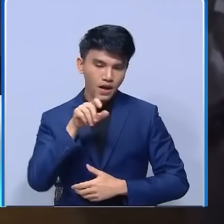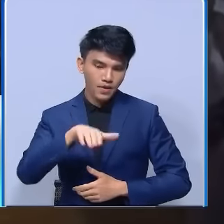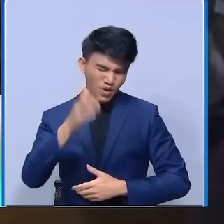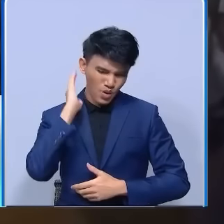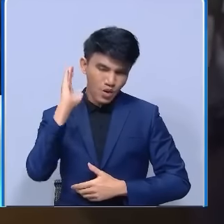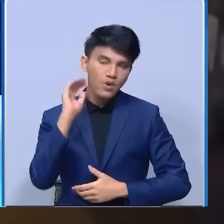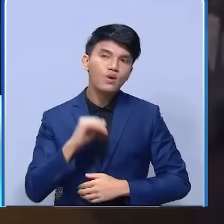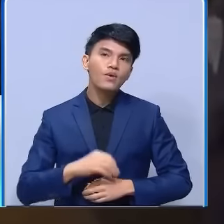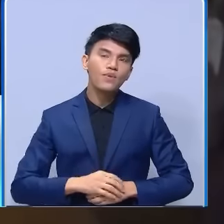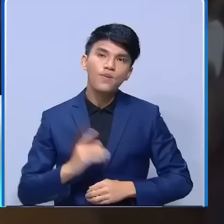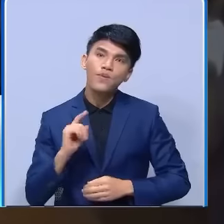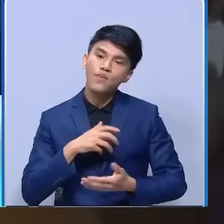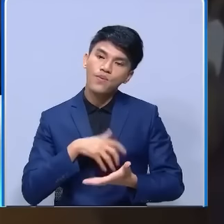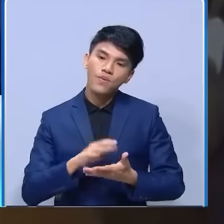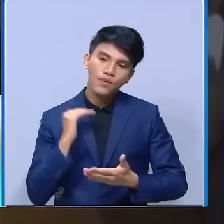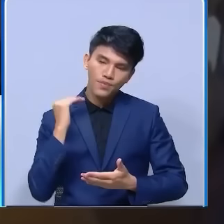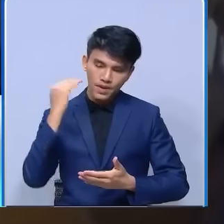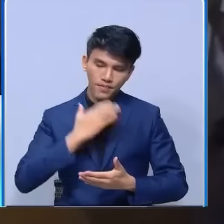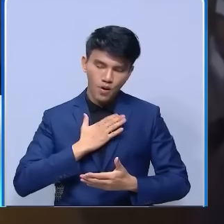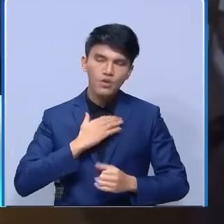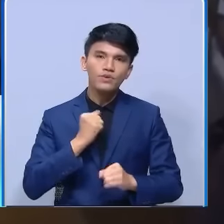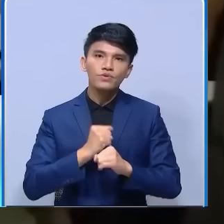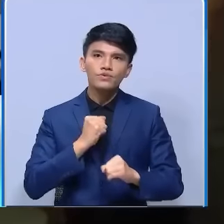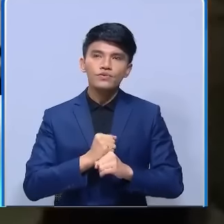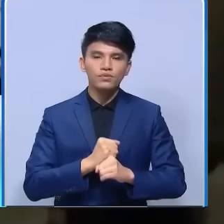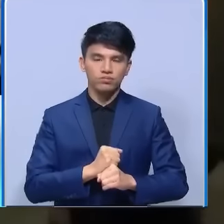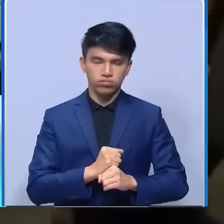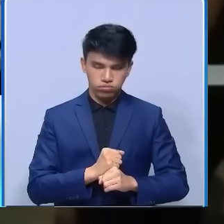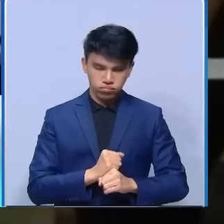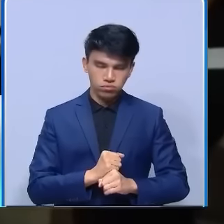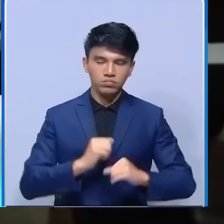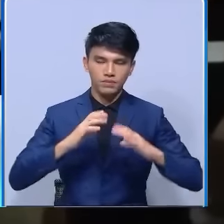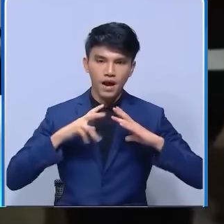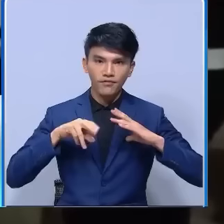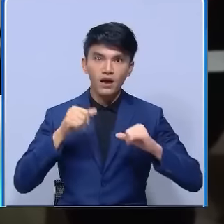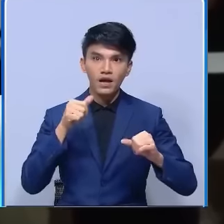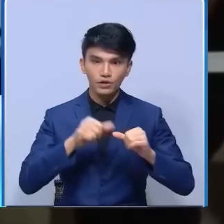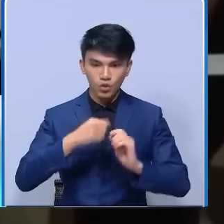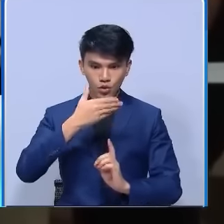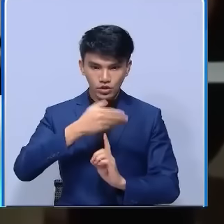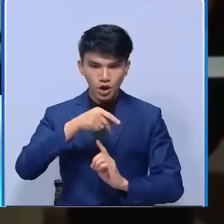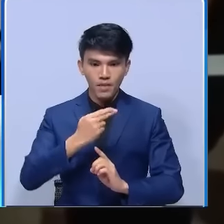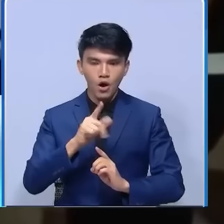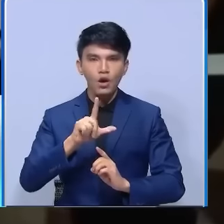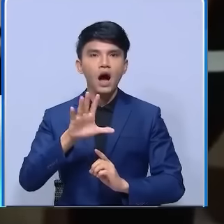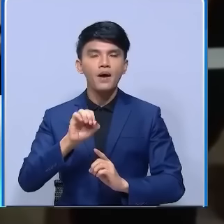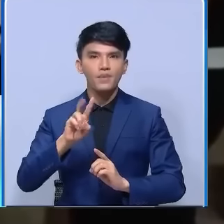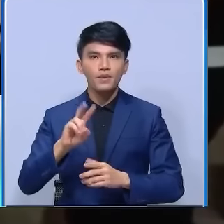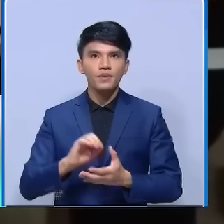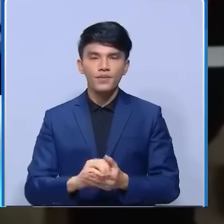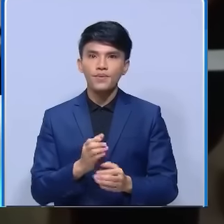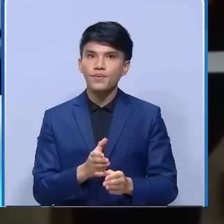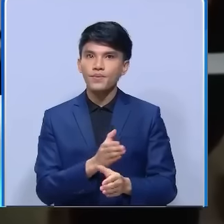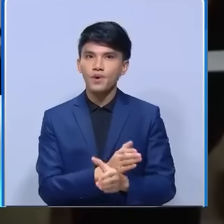ของนายไพศาลบอกว่าพี่ผมเป็นไรเดอร์ปกติพี่พักอยู่กับแฟนที่ซอยพหลโยธิน52ก่อนเกิดเห